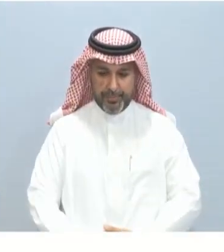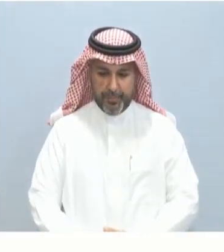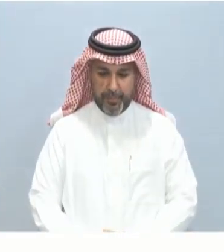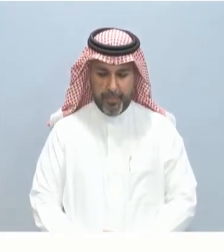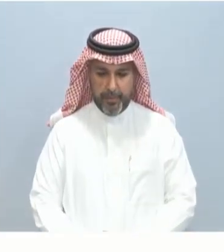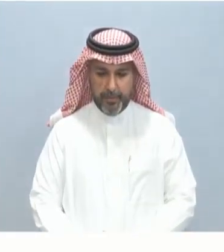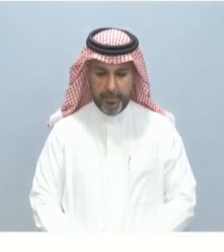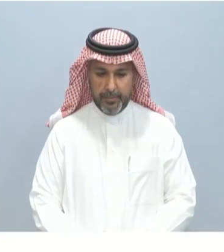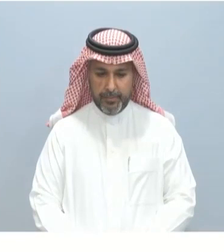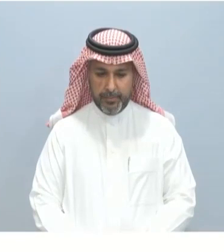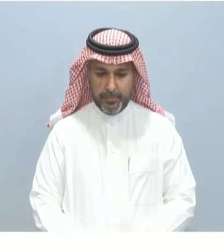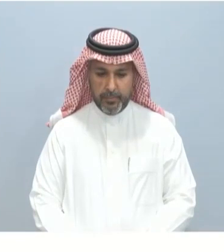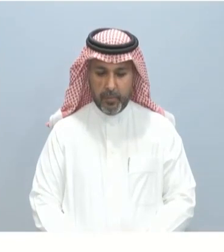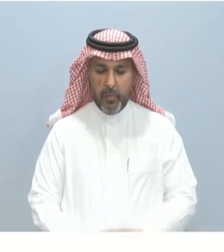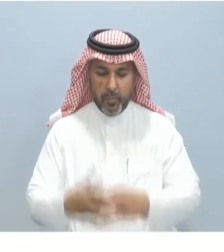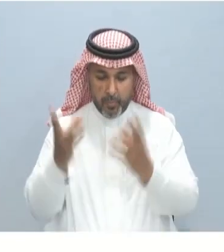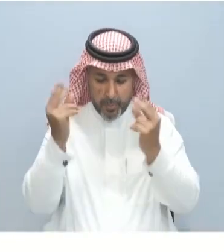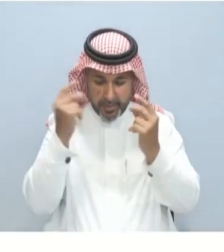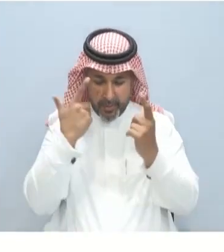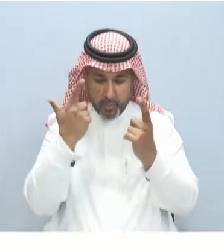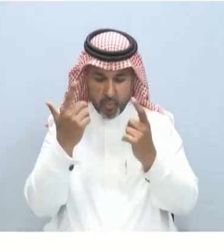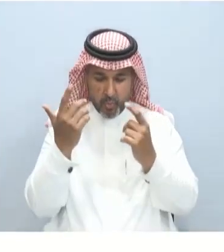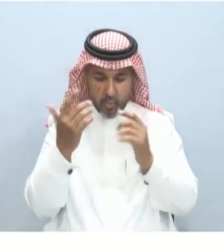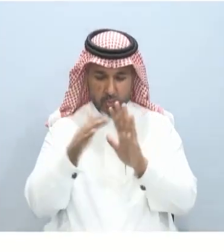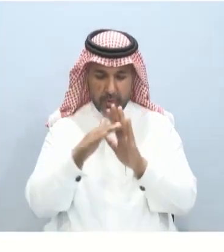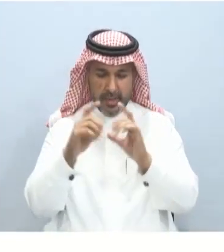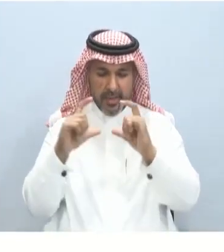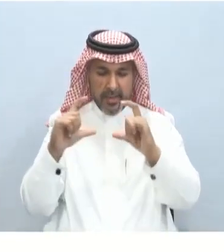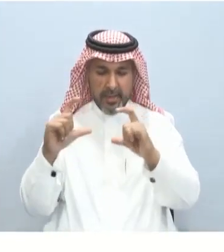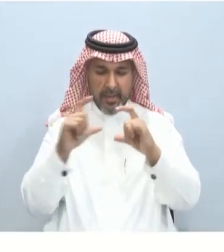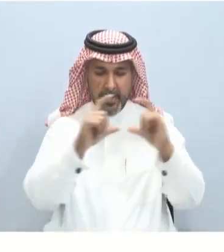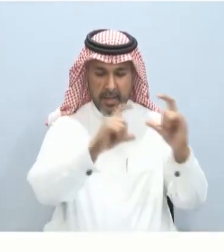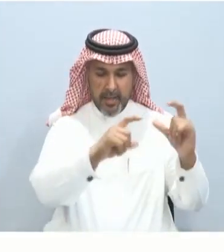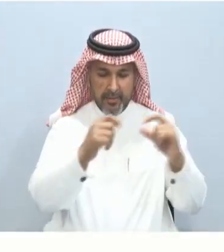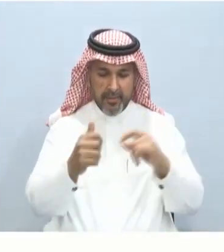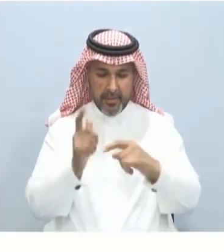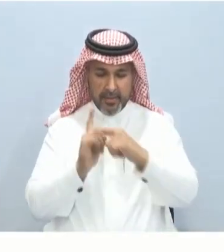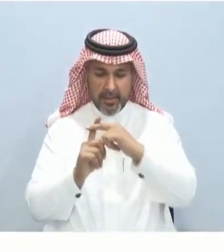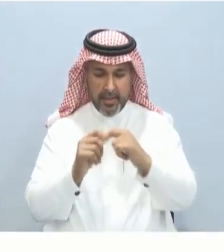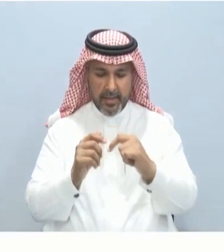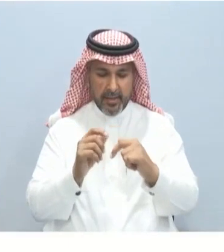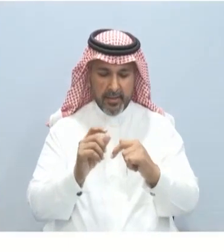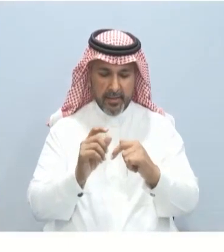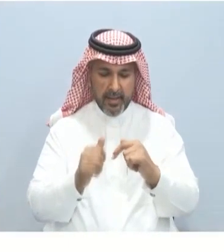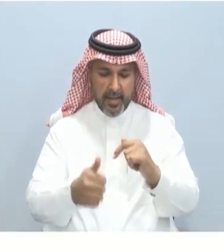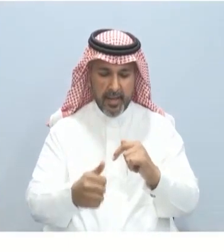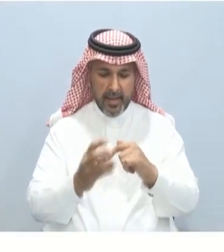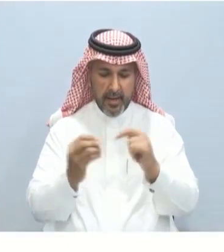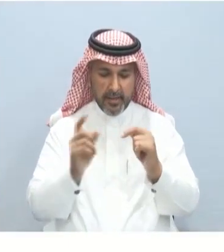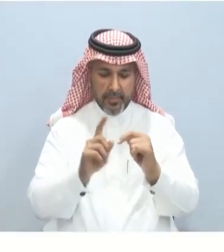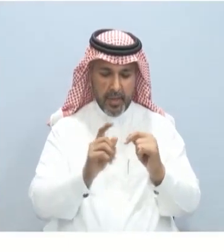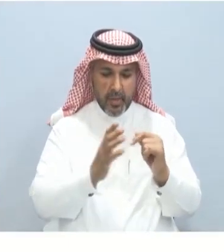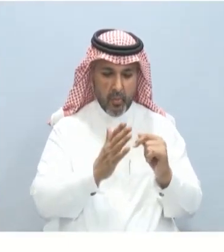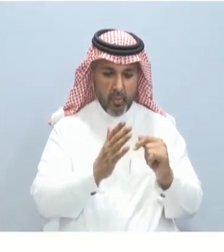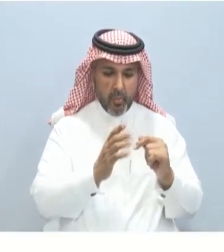تعرفنا من ضمن الحالات الخاصه على حاصل ضرب مجموع حدين بالفرق بينهما وهو ما يساوي الف تربيع